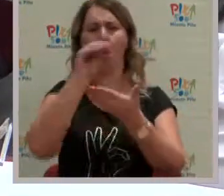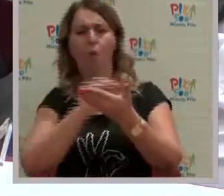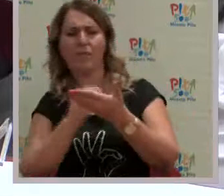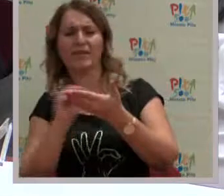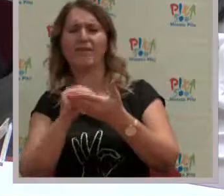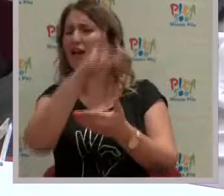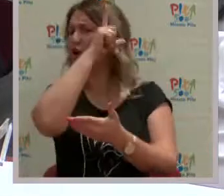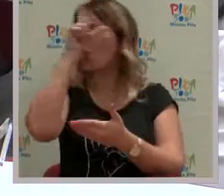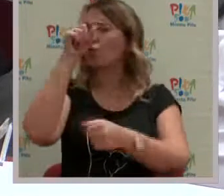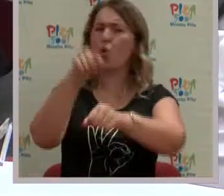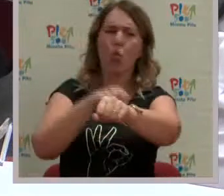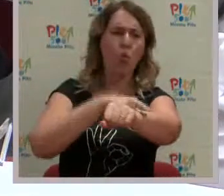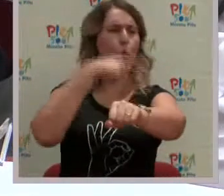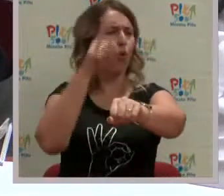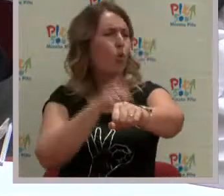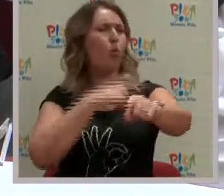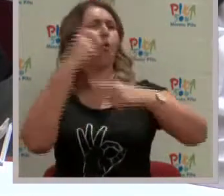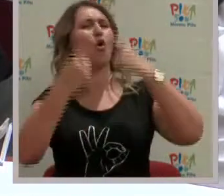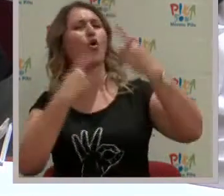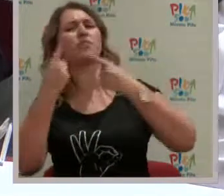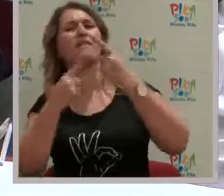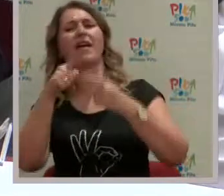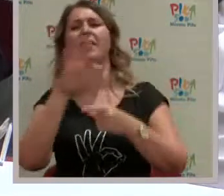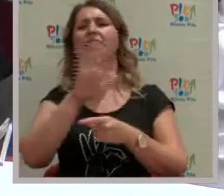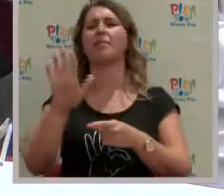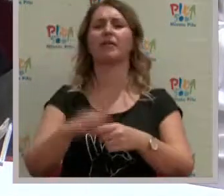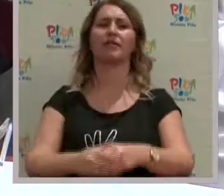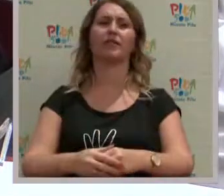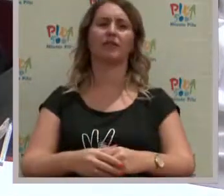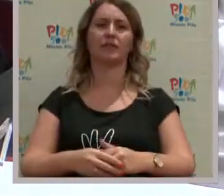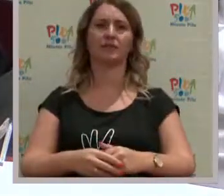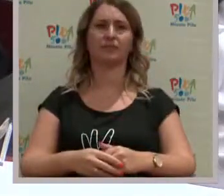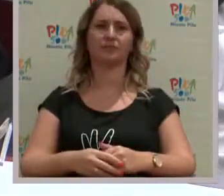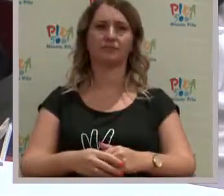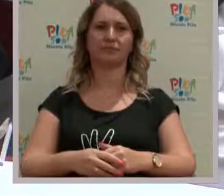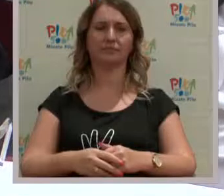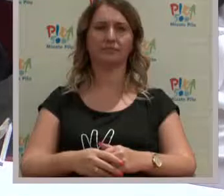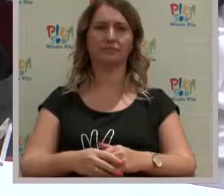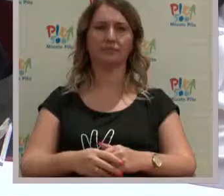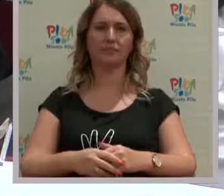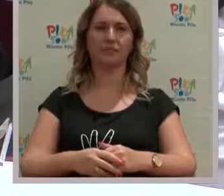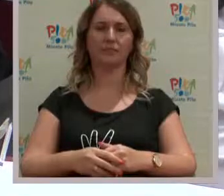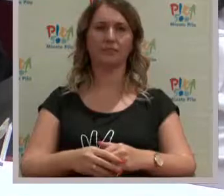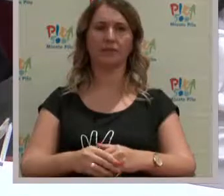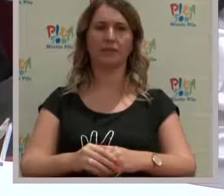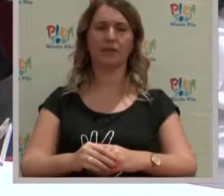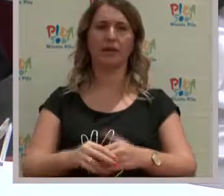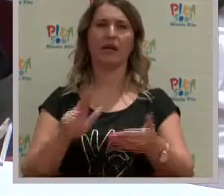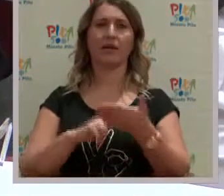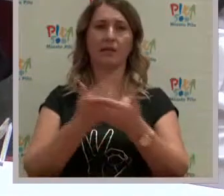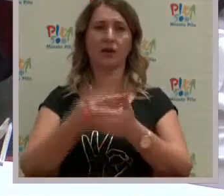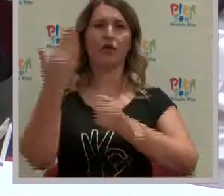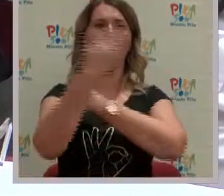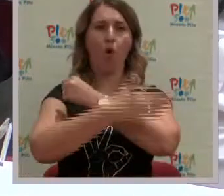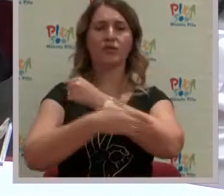długo, długo mówią o tej imprezie. Również na takie wielkie uznanie zasługuje ta ostatnia impreza